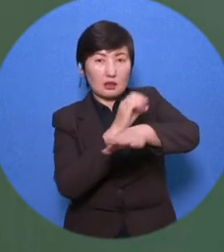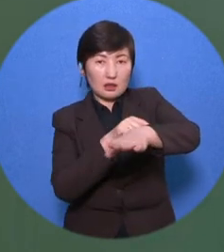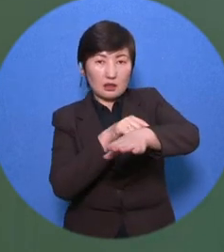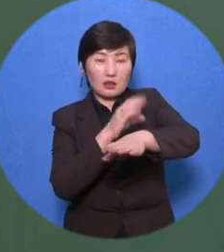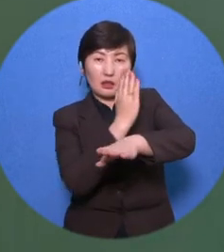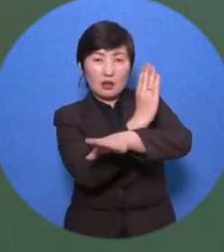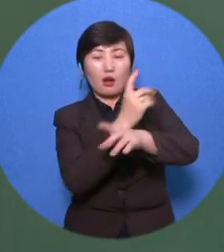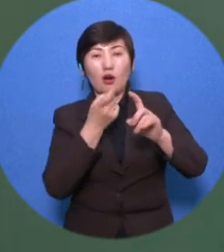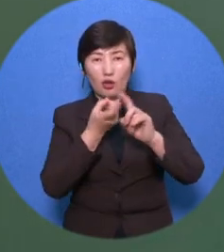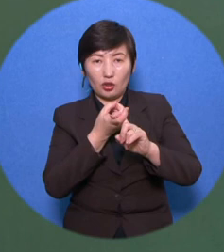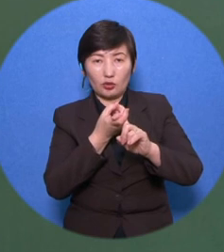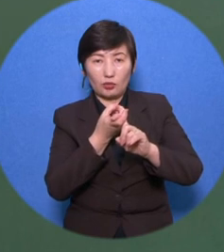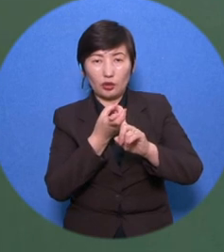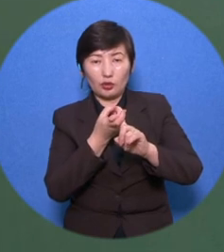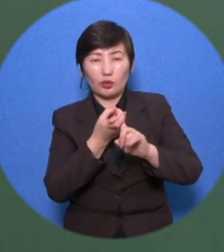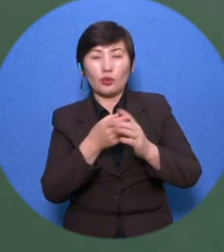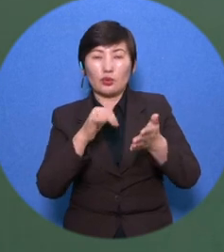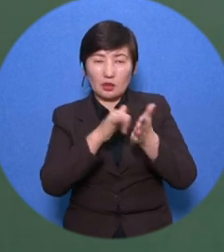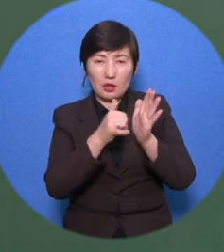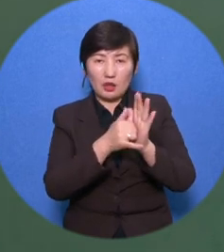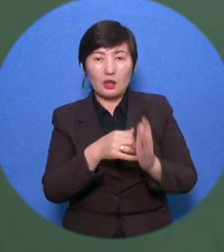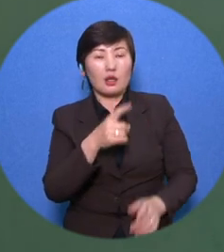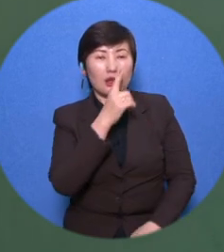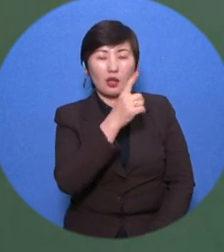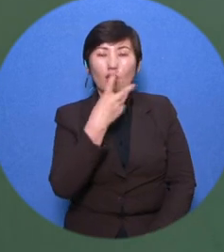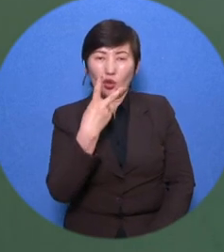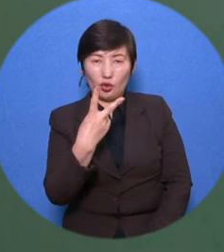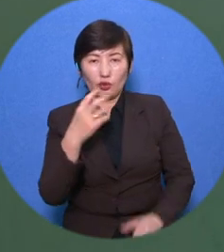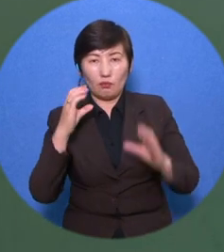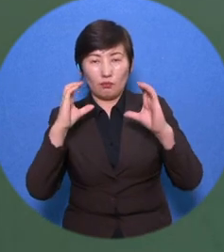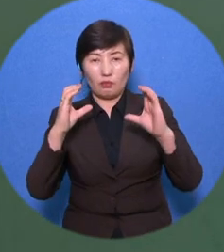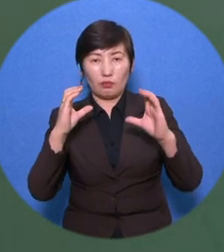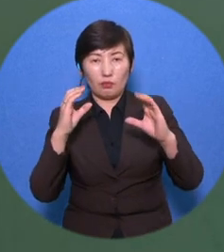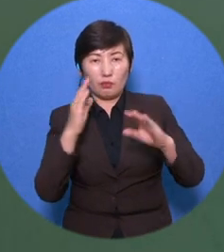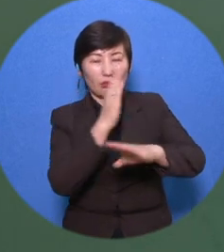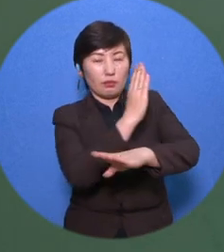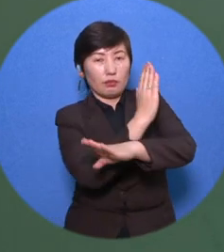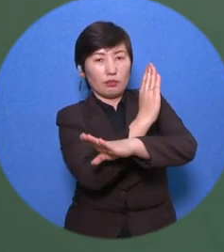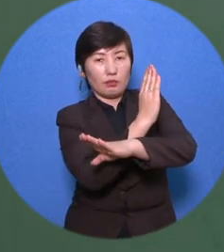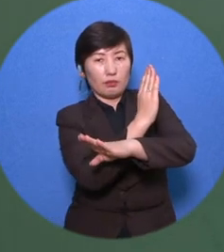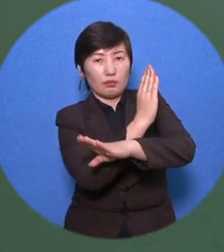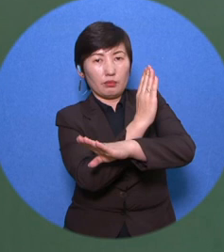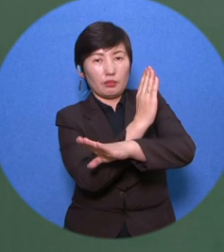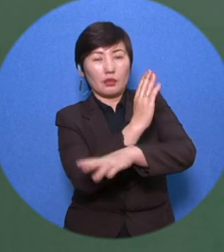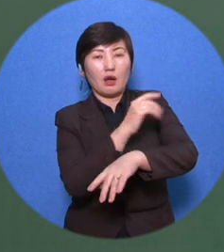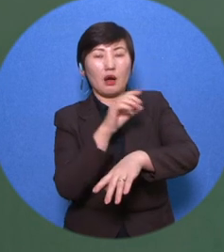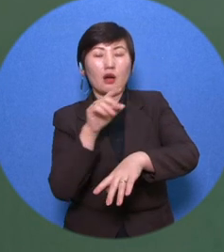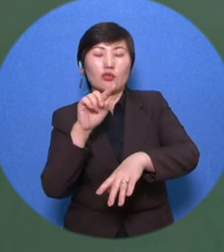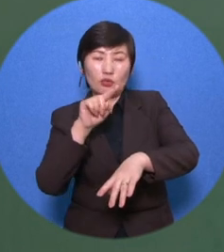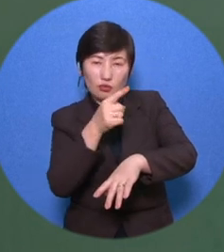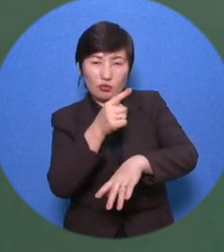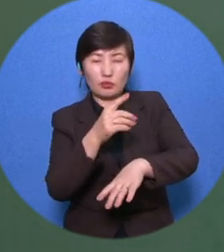Энэ нь координатын хавтгаан ихтэйэр байрлна. За 1, 2 гэсэн координаттай цэг нь X тэнхлэгийн S1, Y тэнхлэгийн 2